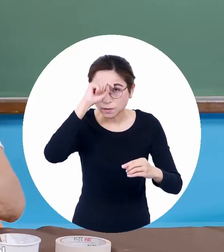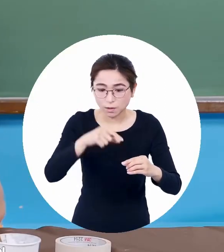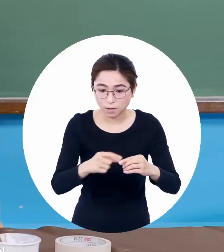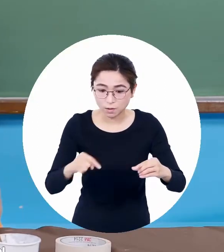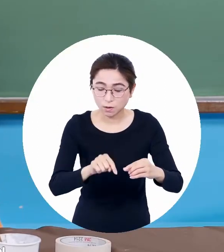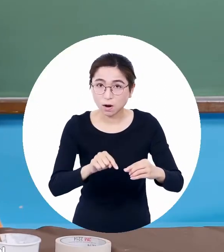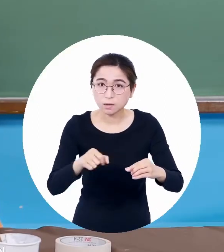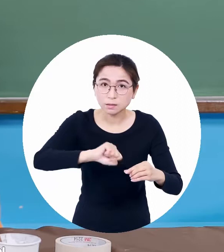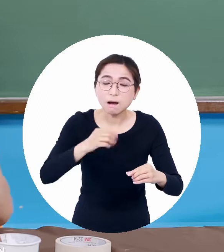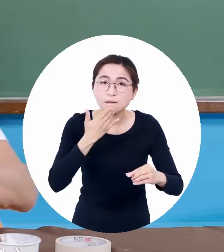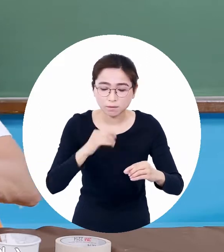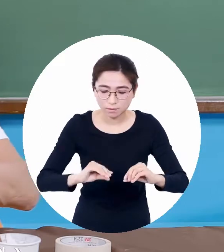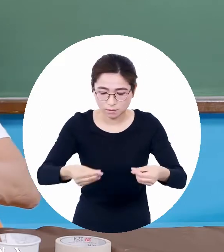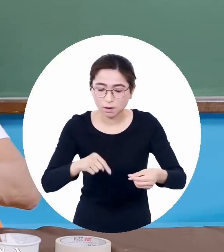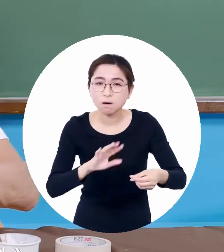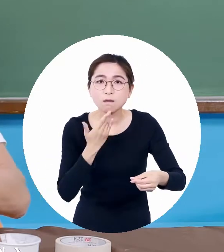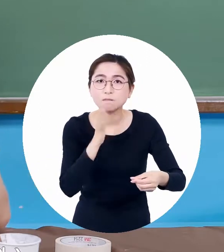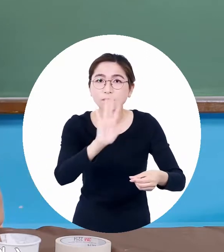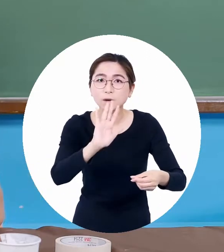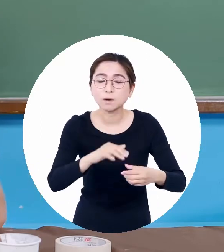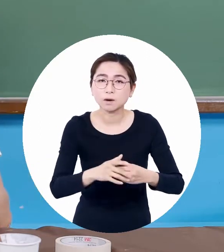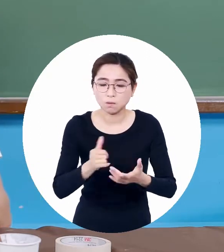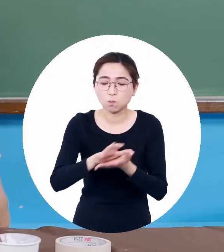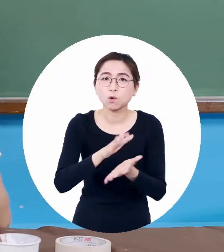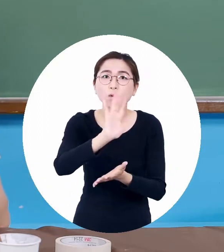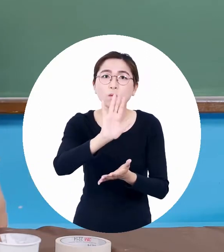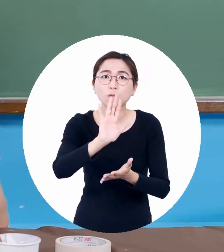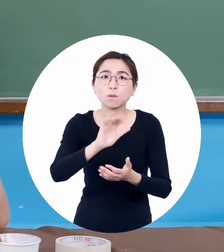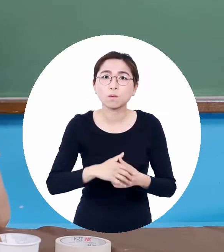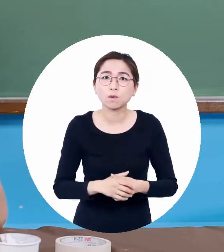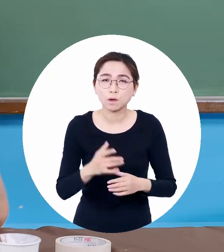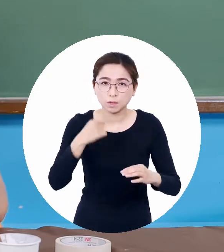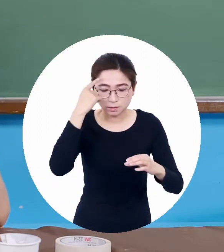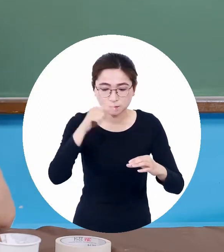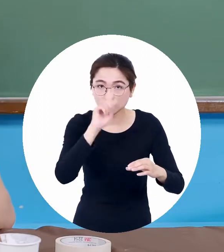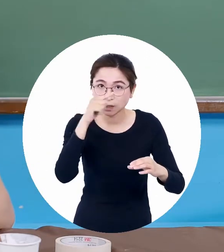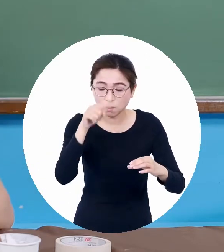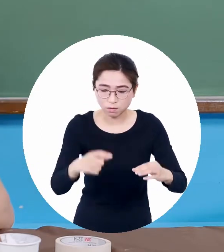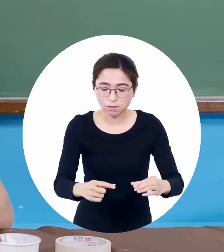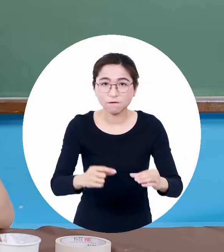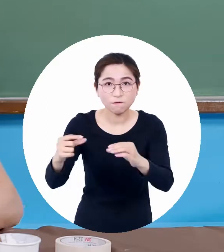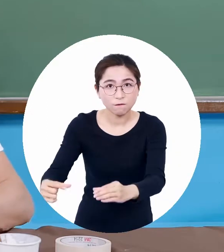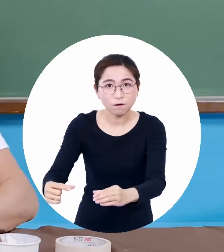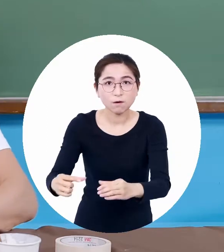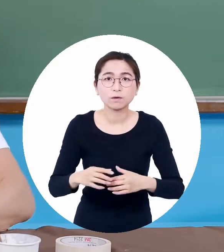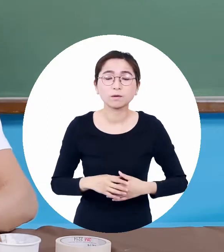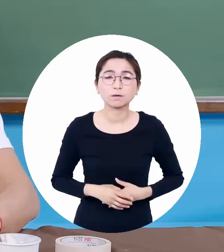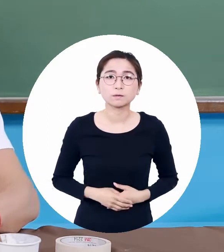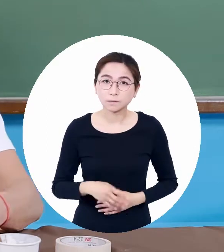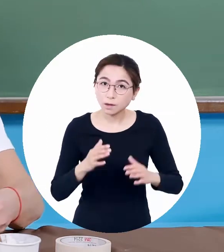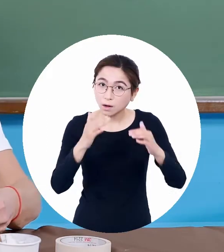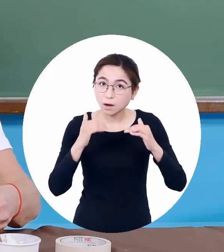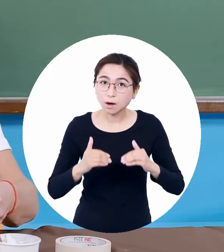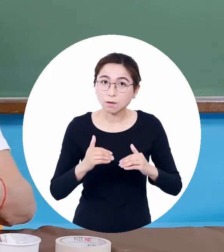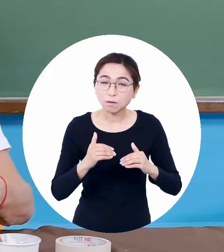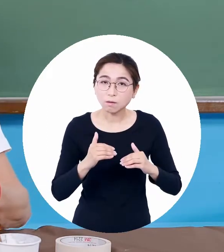咧，呢個位置我哋先上墨，呢個位置唔上墨嘅。咁我哋唔會撈亂咯。咁我哋知道天空喺度，擺低先。